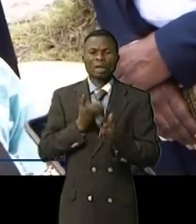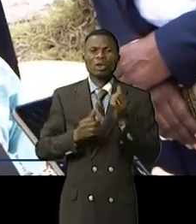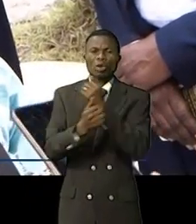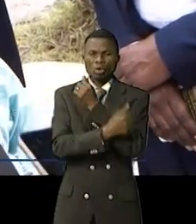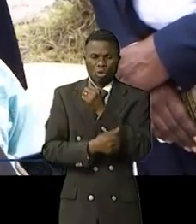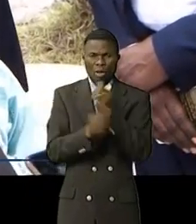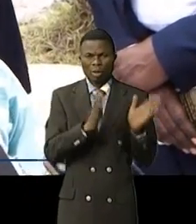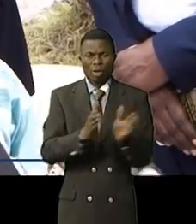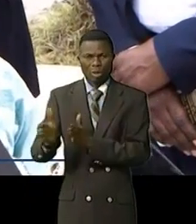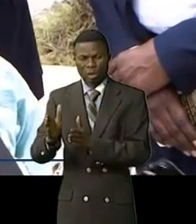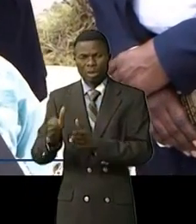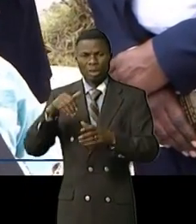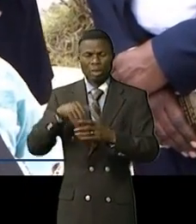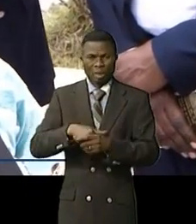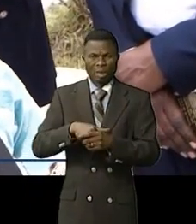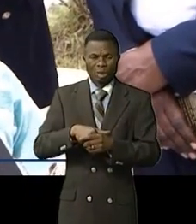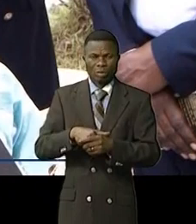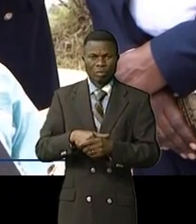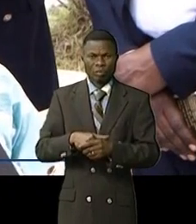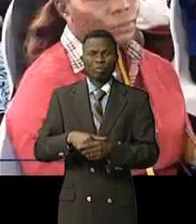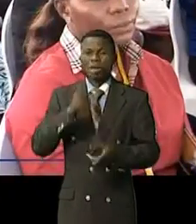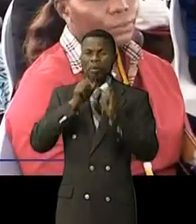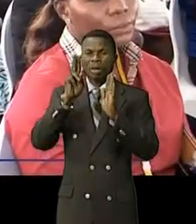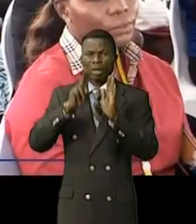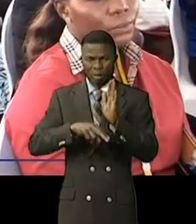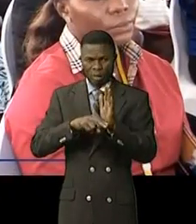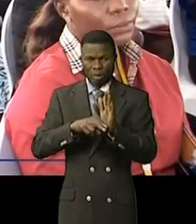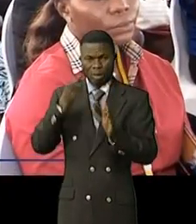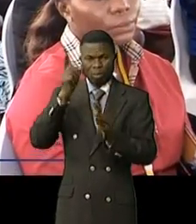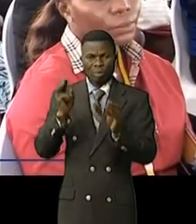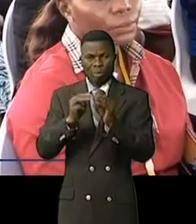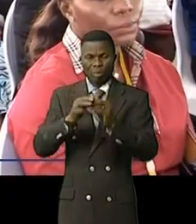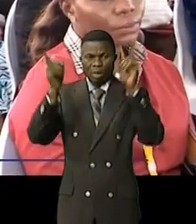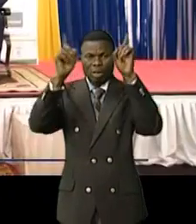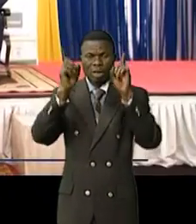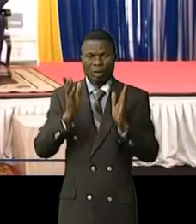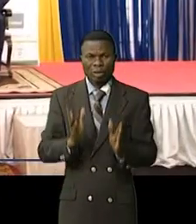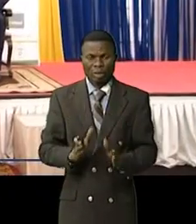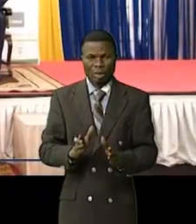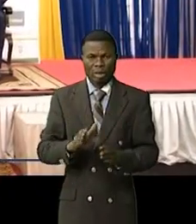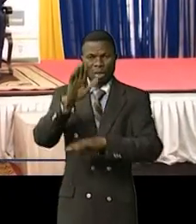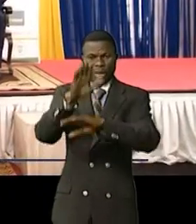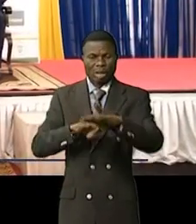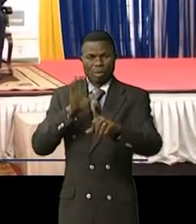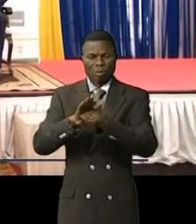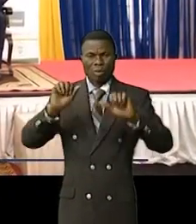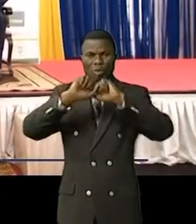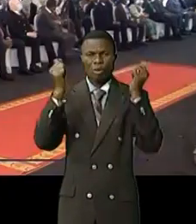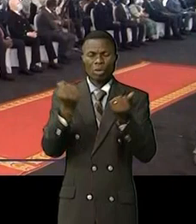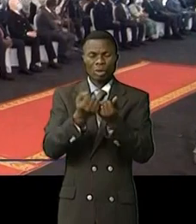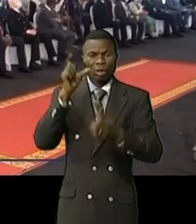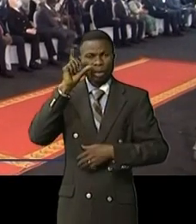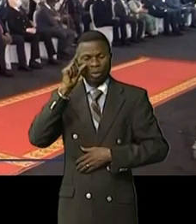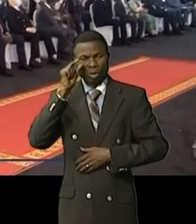est en élaboration au niveau du Parlement. Ces premiers colloques panafricain qui a réuni des associations